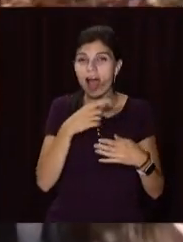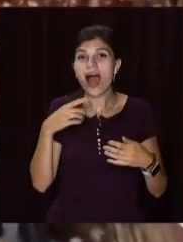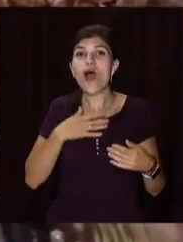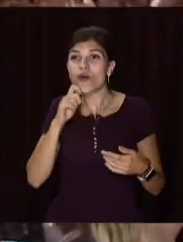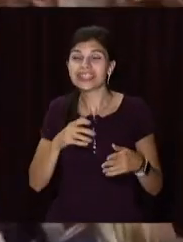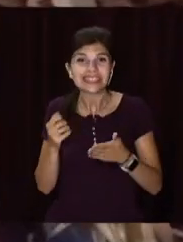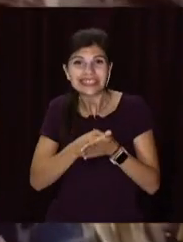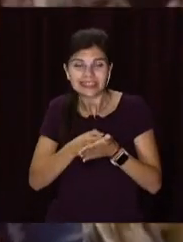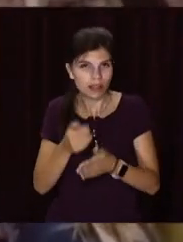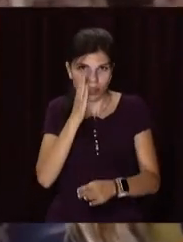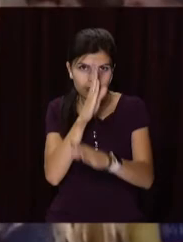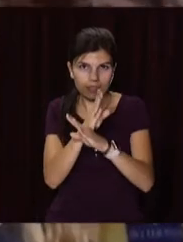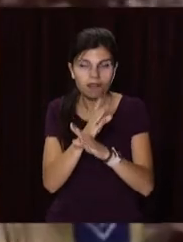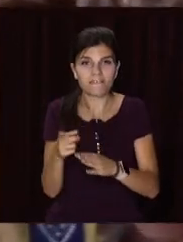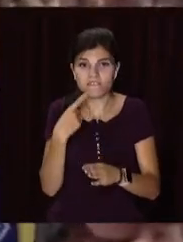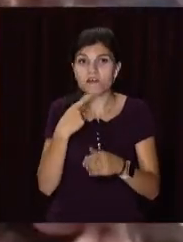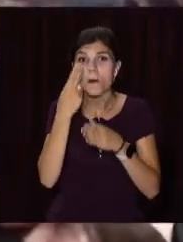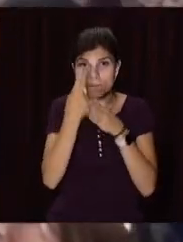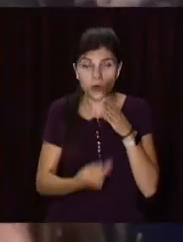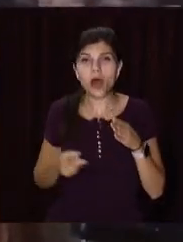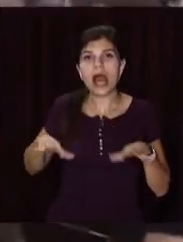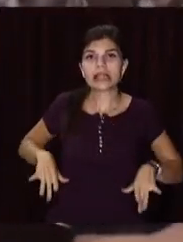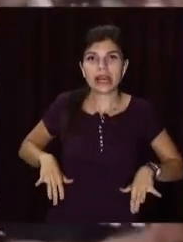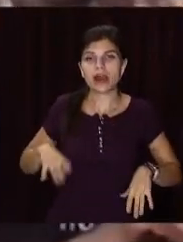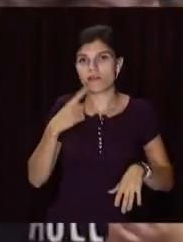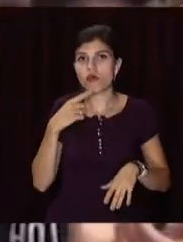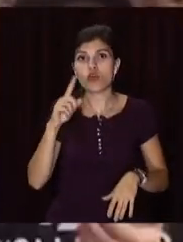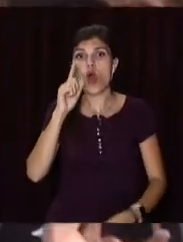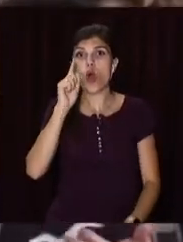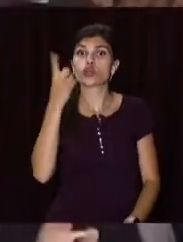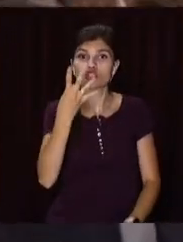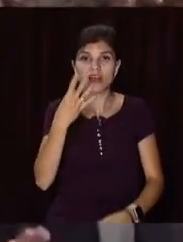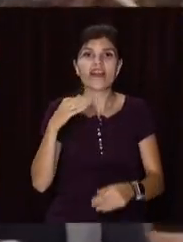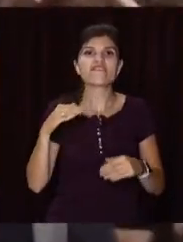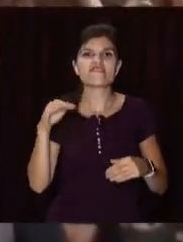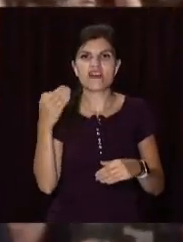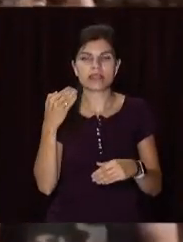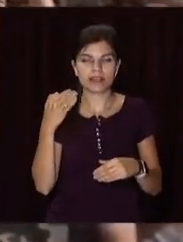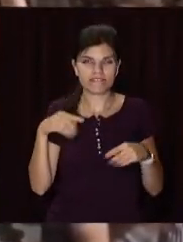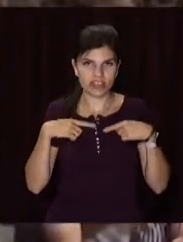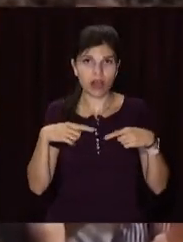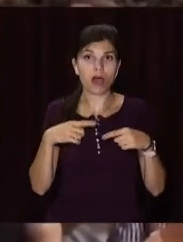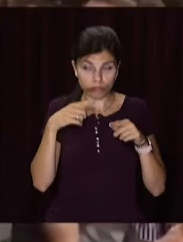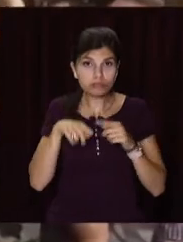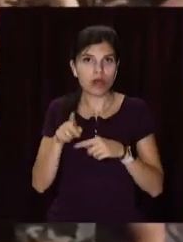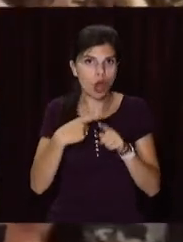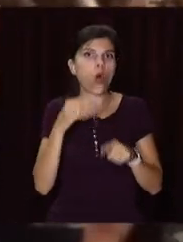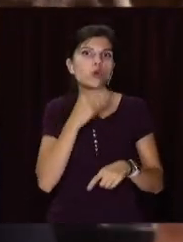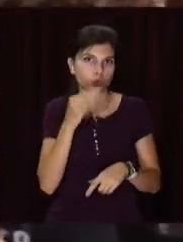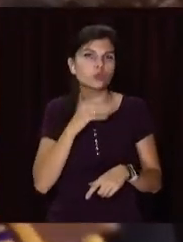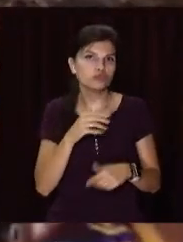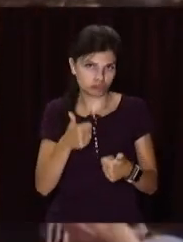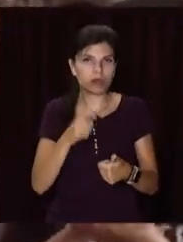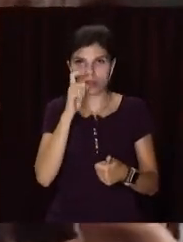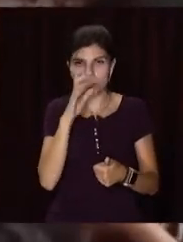вдалося. Та попри програш, кажуть тренери, вихід до 1/4 фіналу Чемпіонату Європи – найкраще досягнення національної